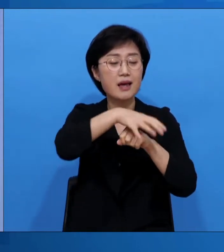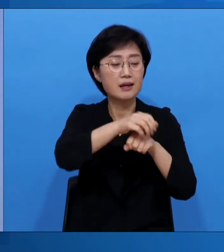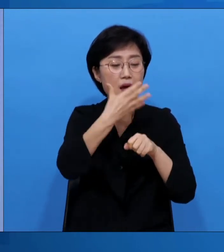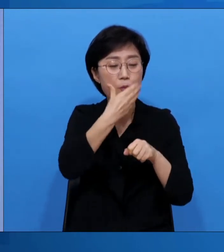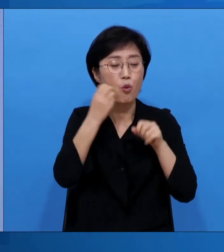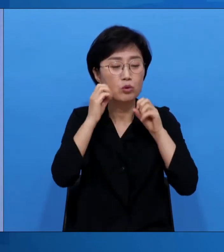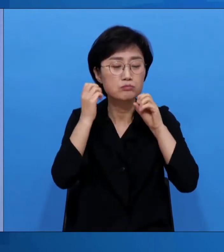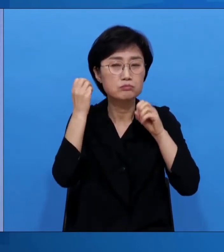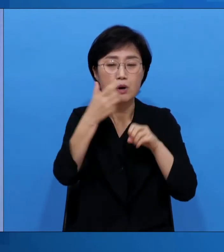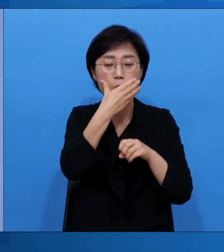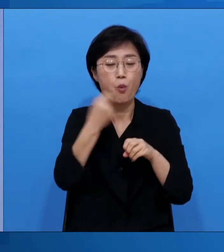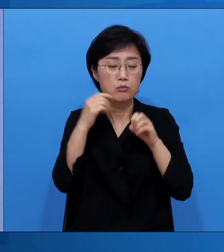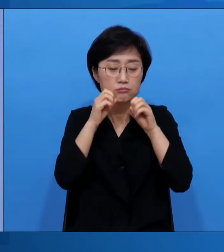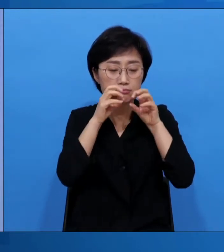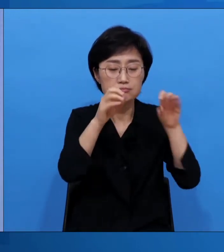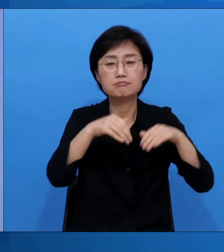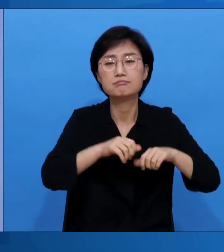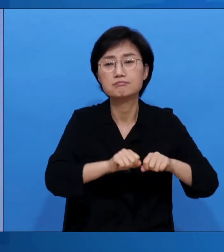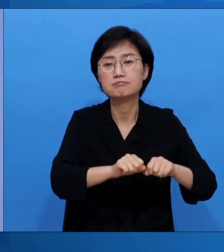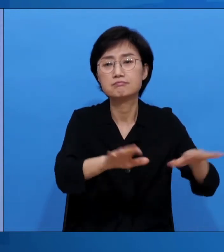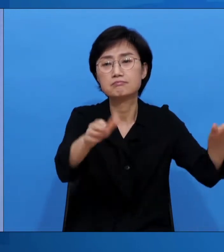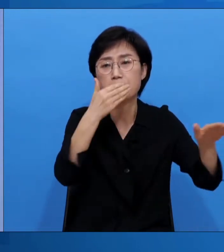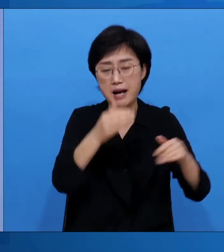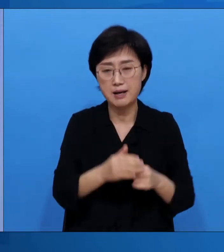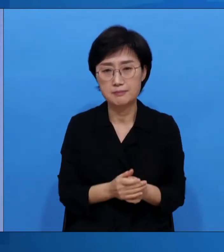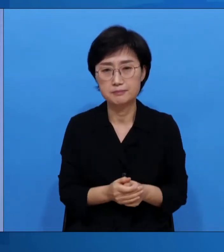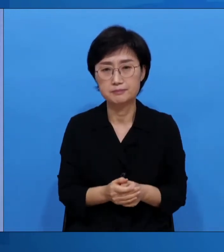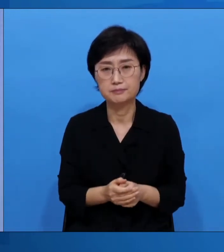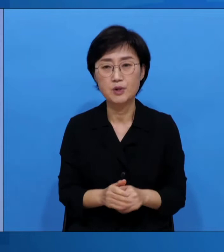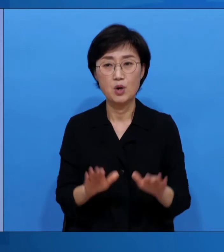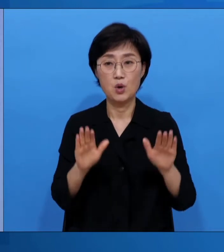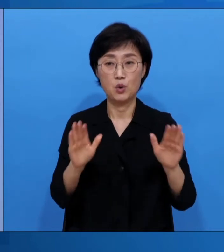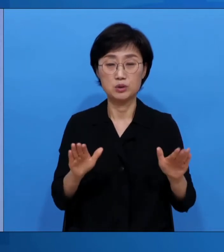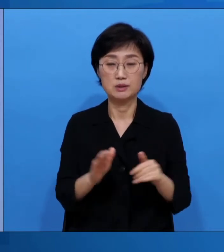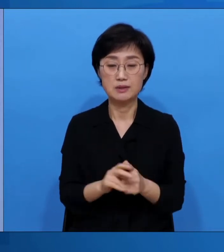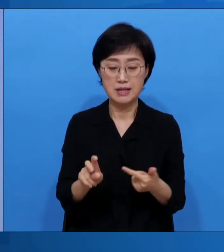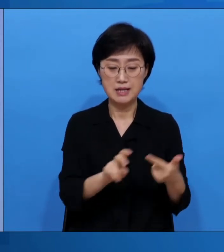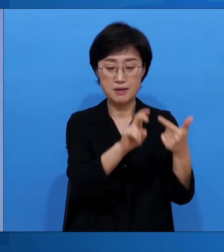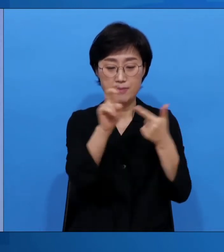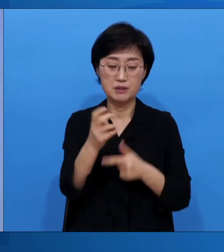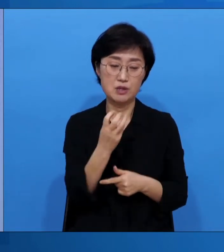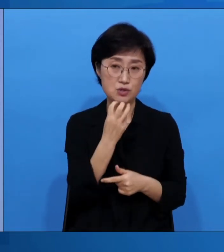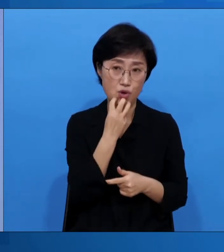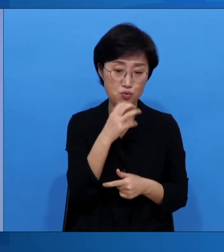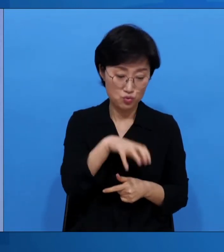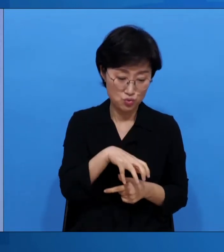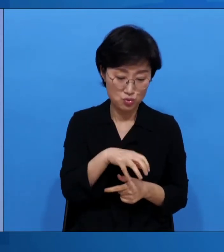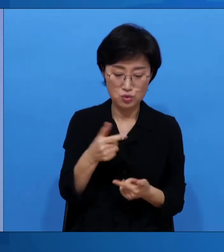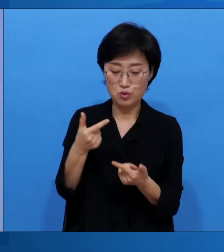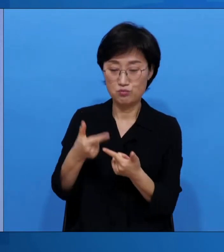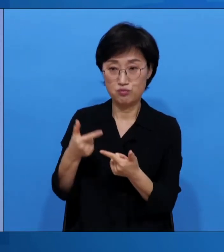nations. 그 우리 전국 세계 임마누엘 서울 부산 다 이렇게 방송하는 분들